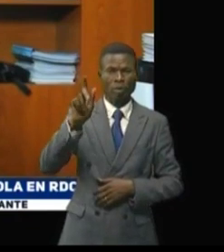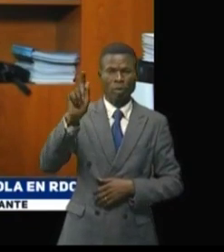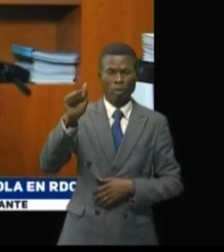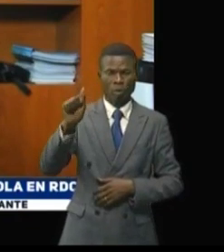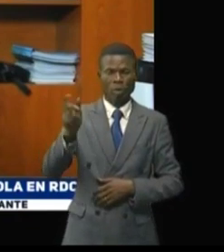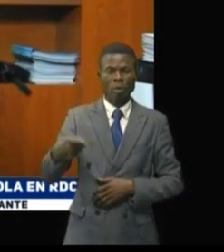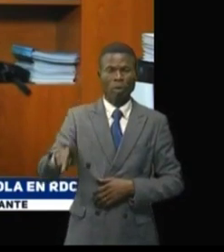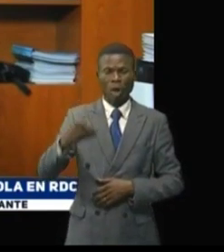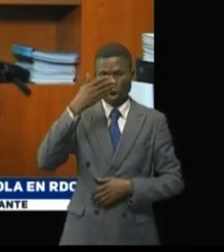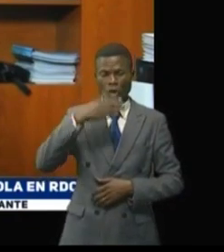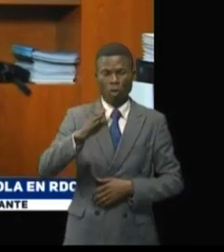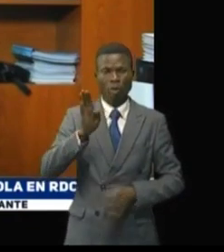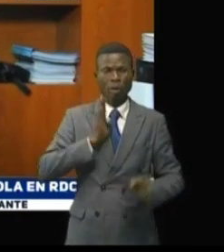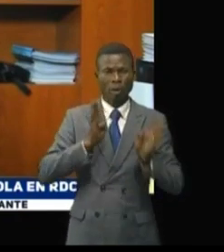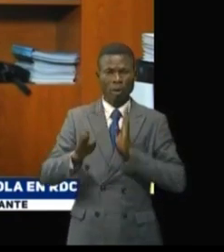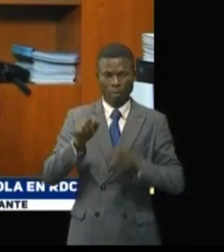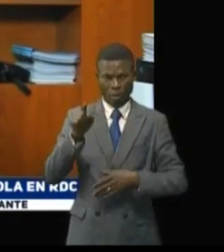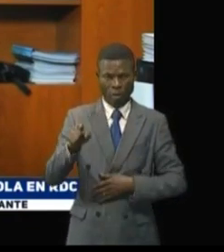zone de santé de Beni.